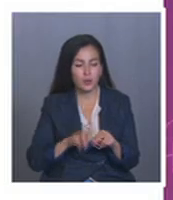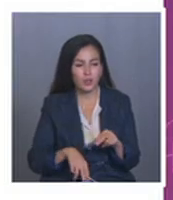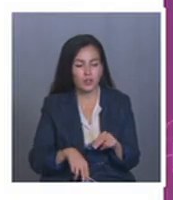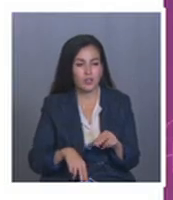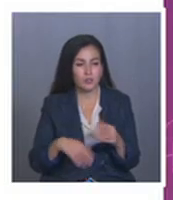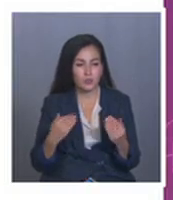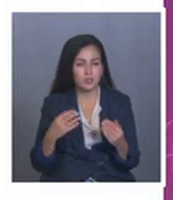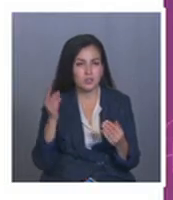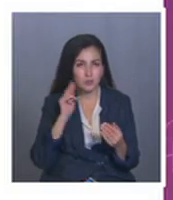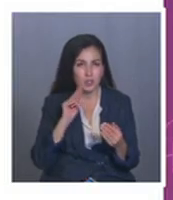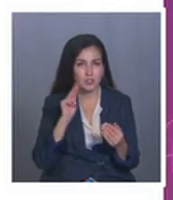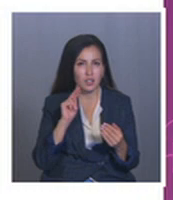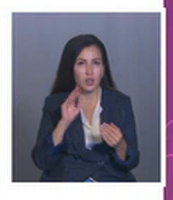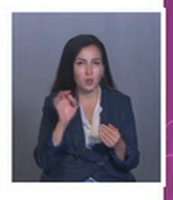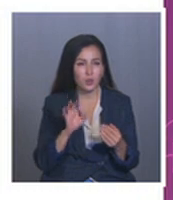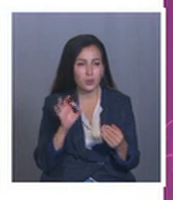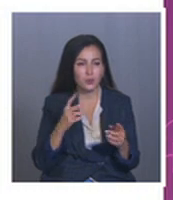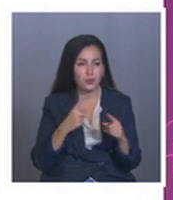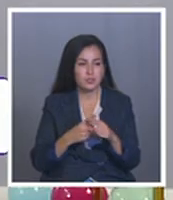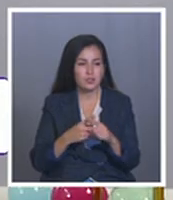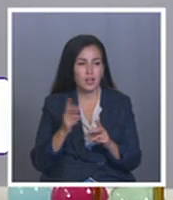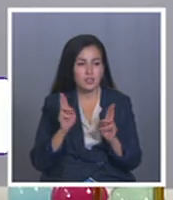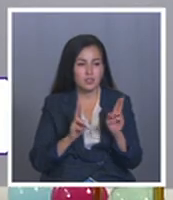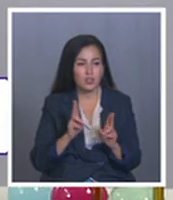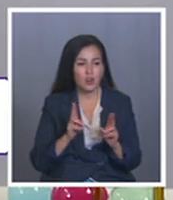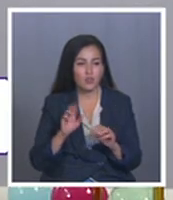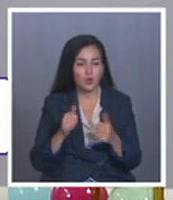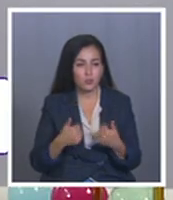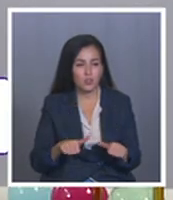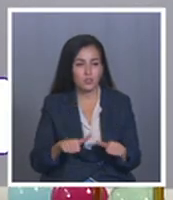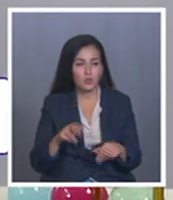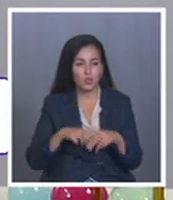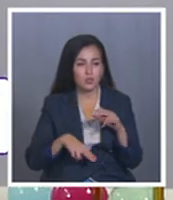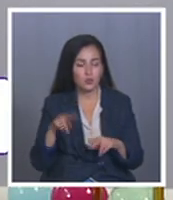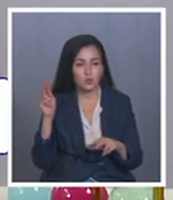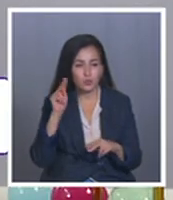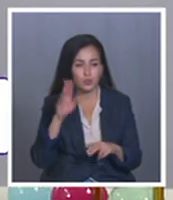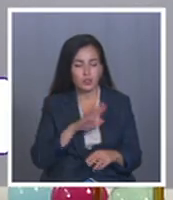бүгінгі сабақта 0-ді қосынды әдісімен формулаларды құрастыруды